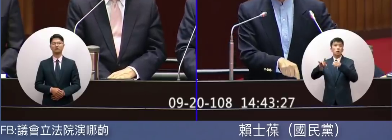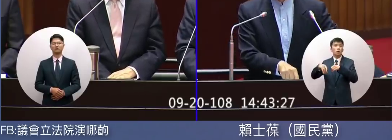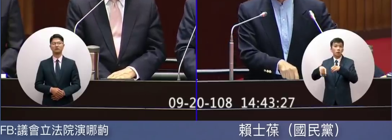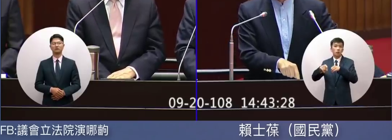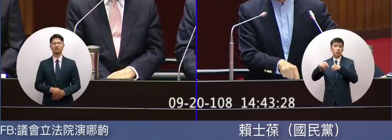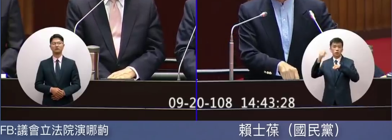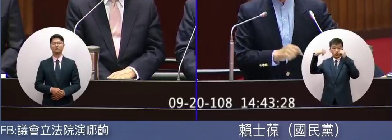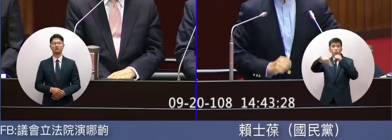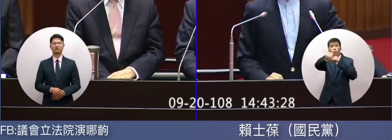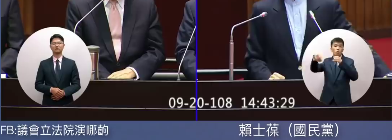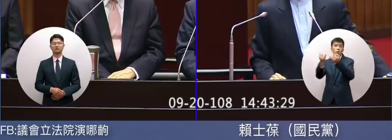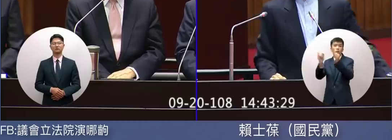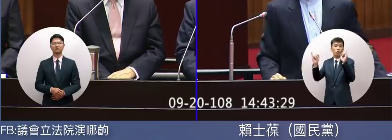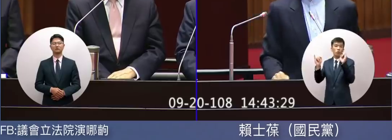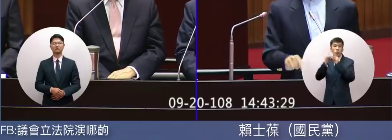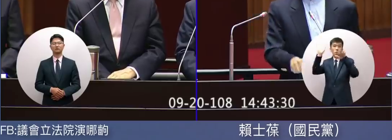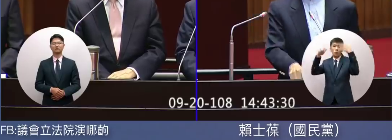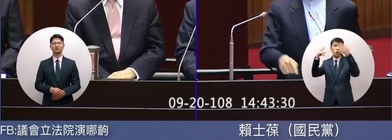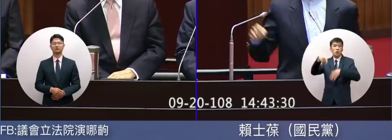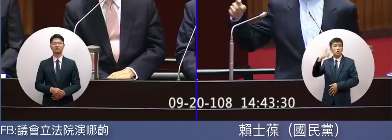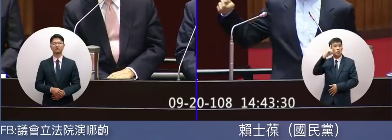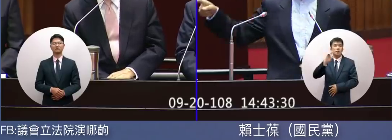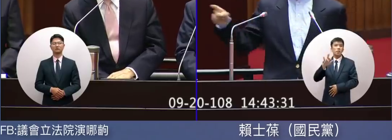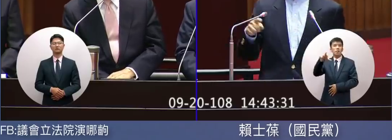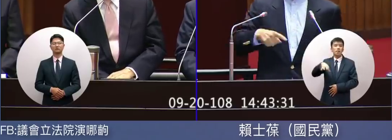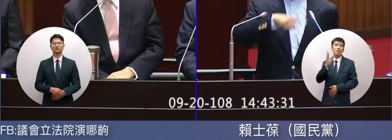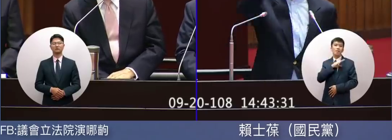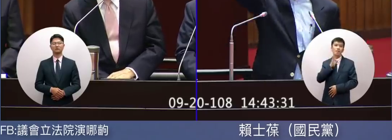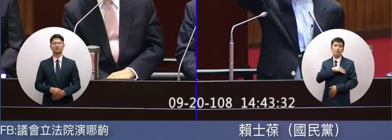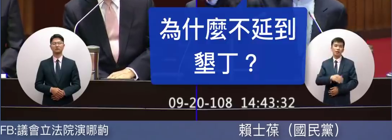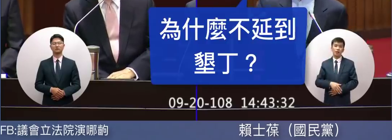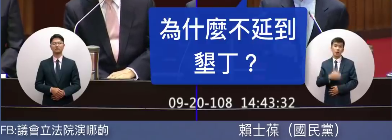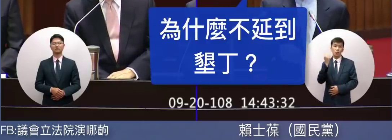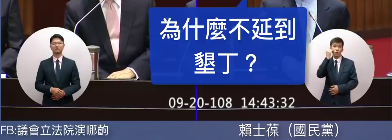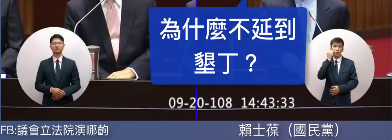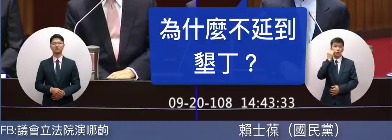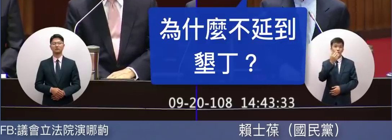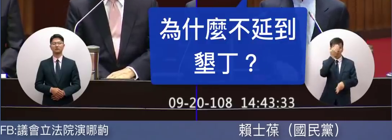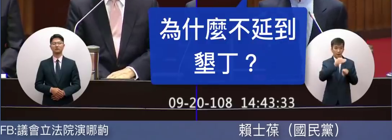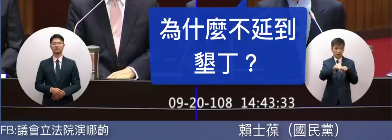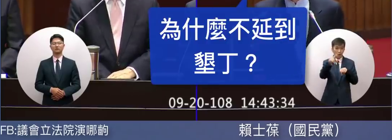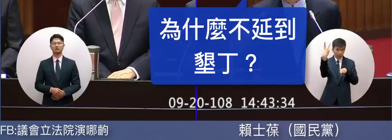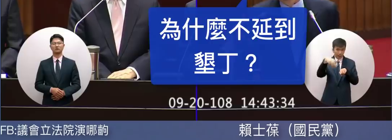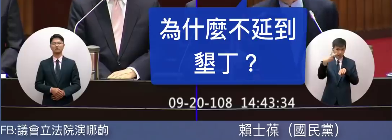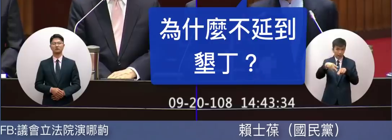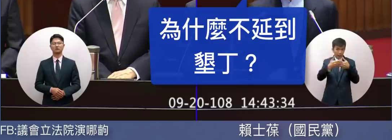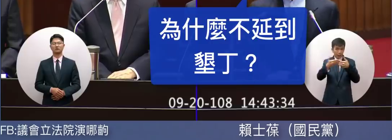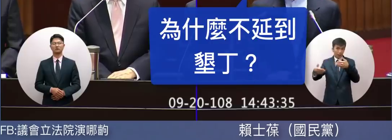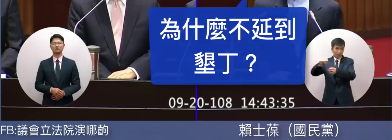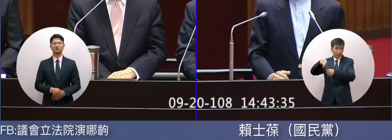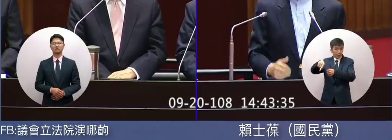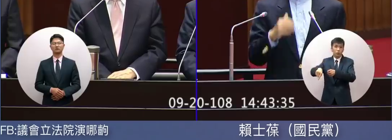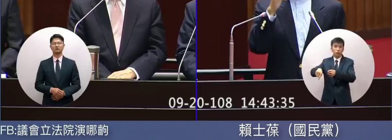子机场。啊，你高铁上面演到呢，你干脆如果你这样可以演的话，为什么不演到垦